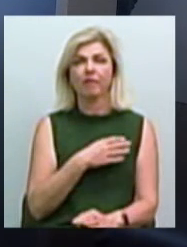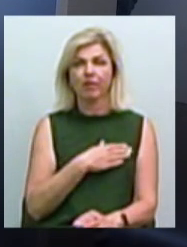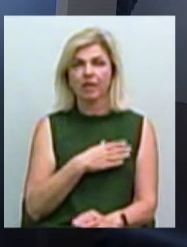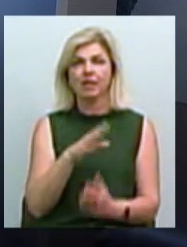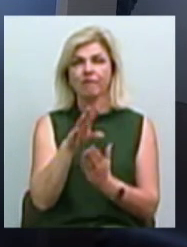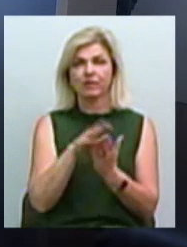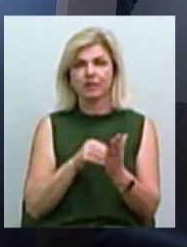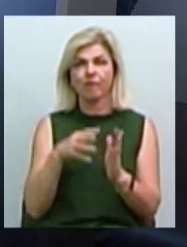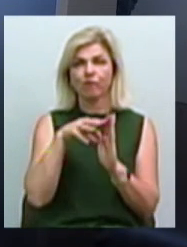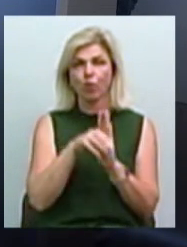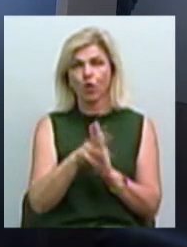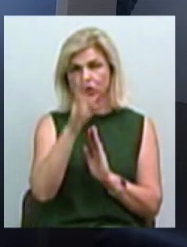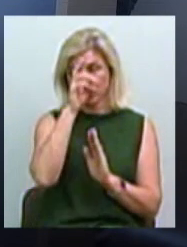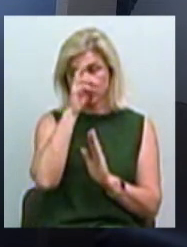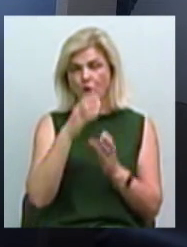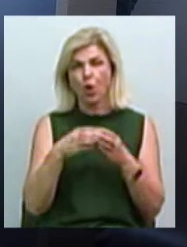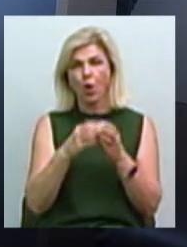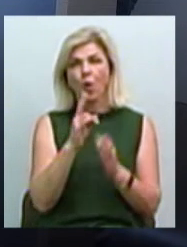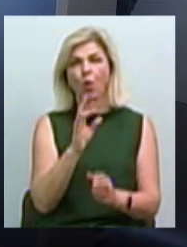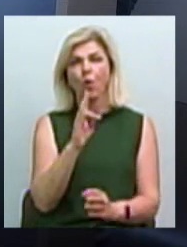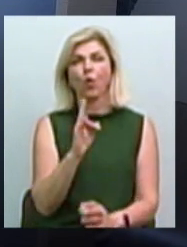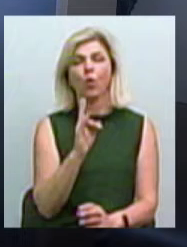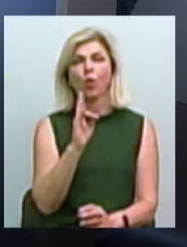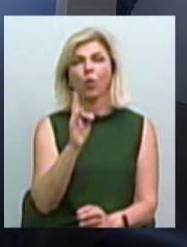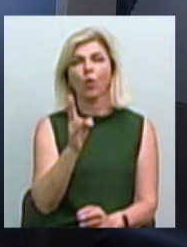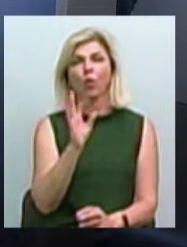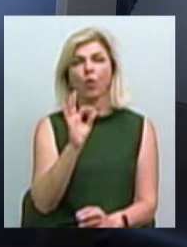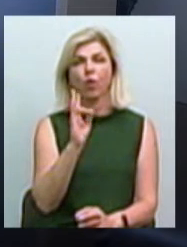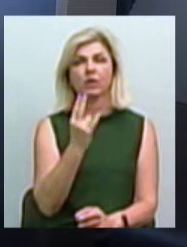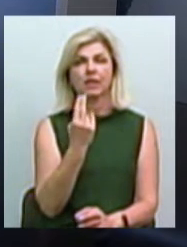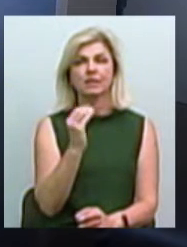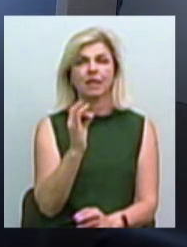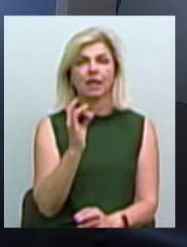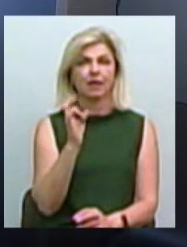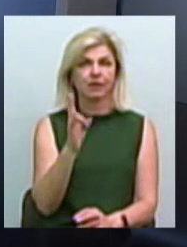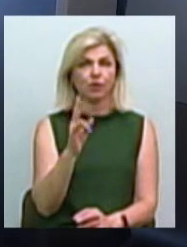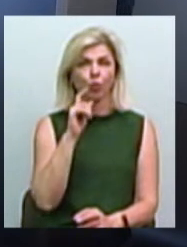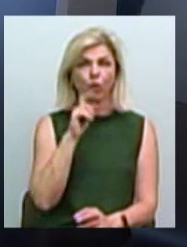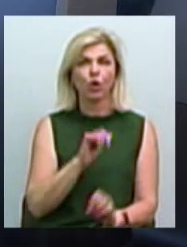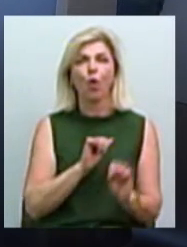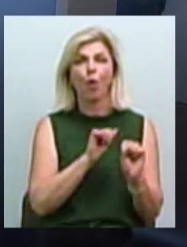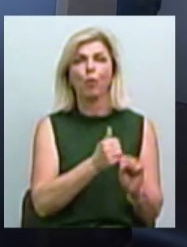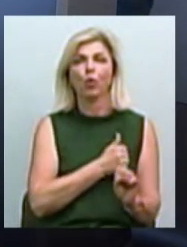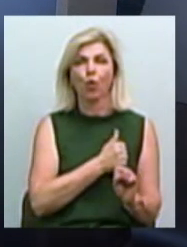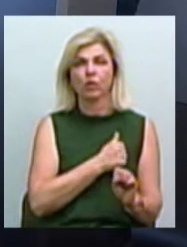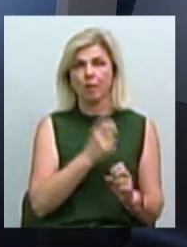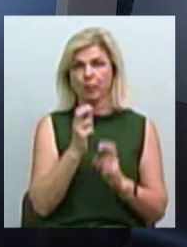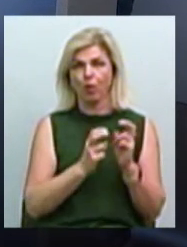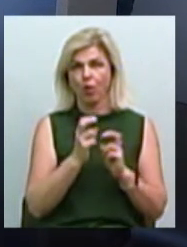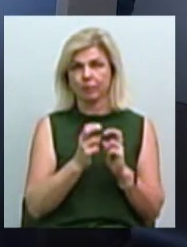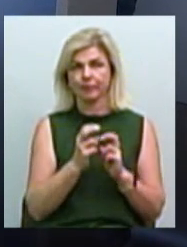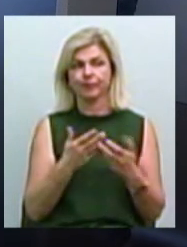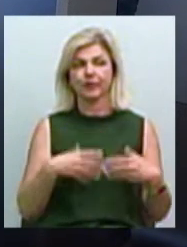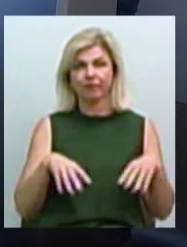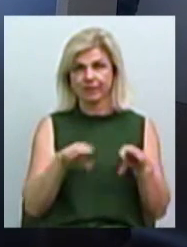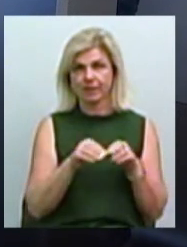входять до державного концерну «Укроборонпром». І те, що ми їх показуємо, не значить, що ми вже, так би мовити, погоджуємося